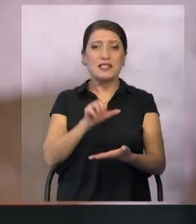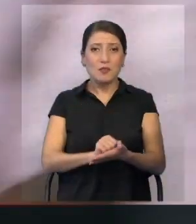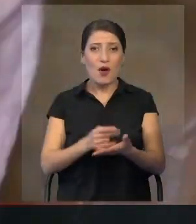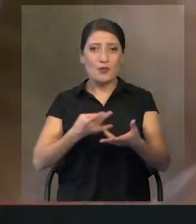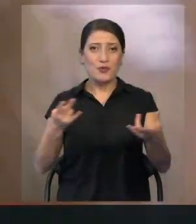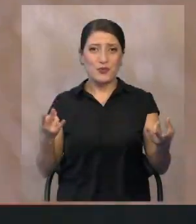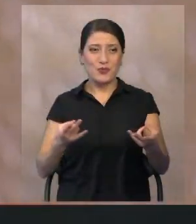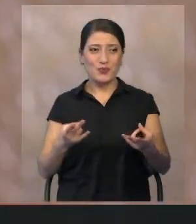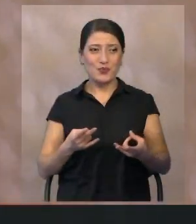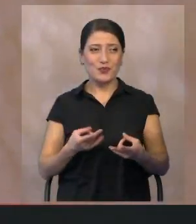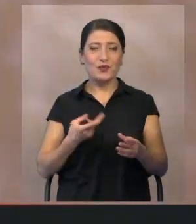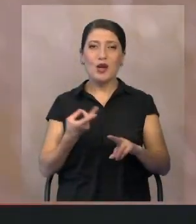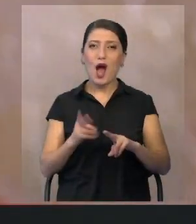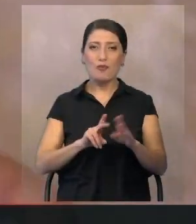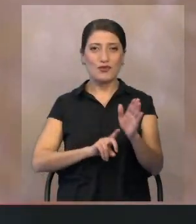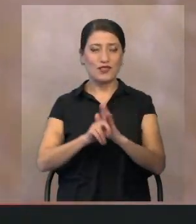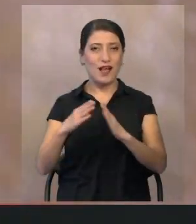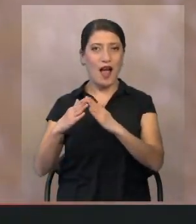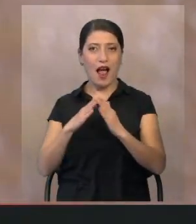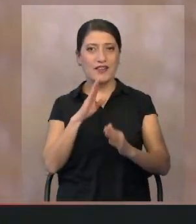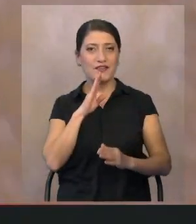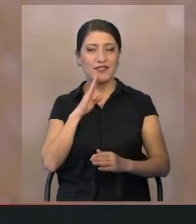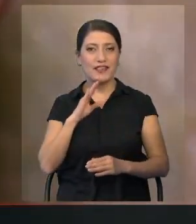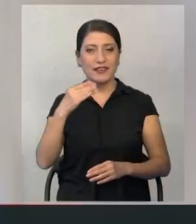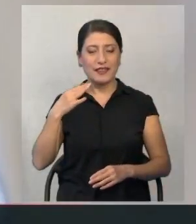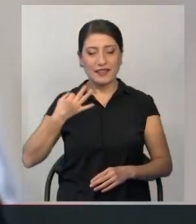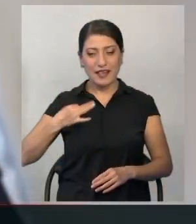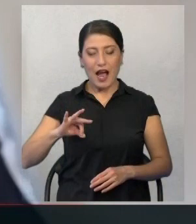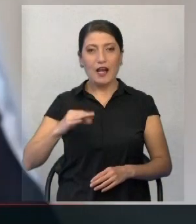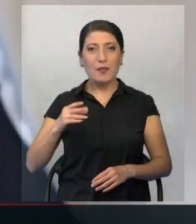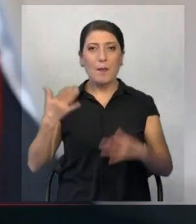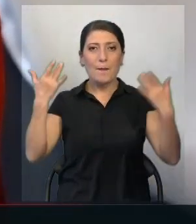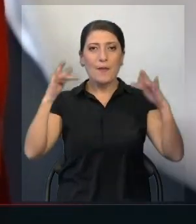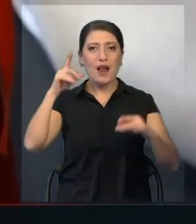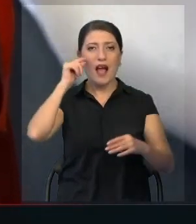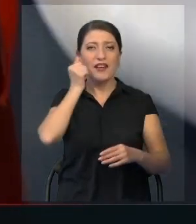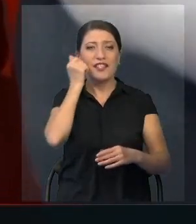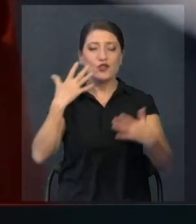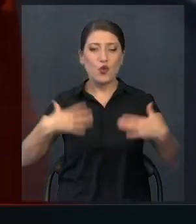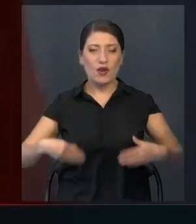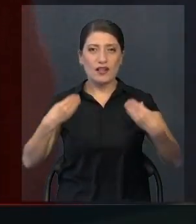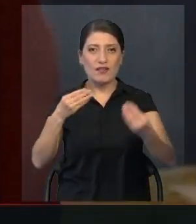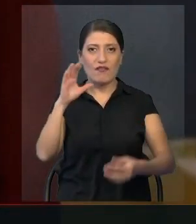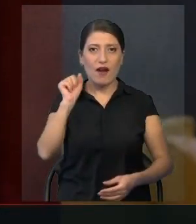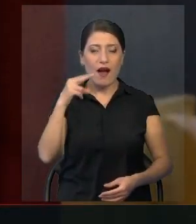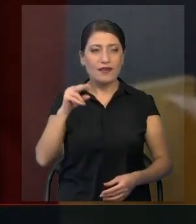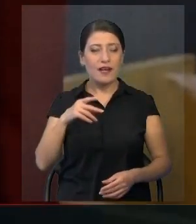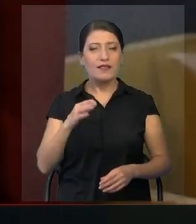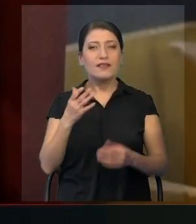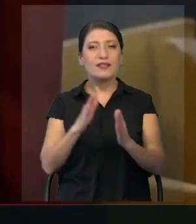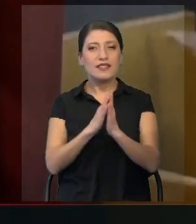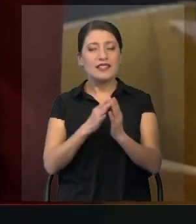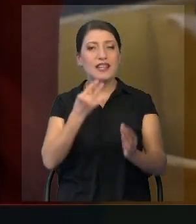է։ Ամեն ինչ սկսվեց, երբ հարևանուհին իր տղայի պարի հայկական հնացած տարազը տվեց Վալյային ու խնդրեց մի հետաքրքիր բան